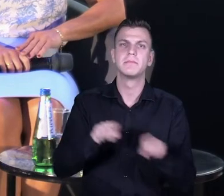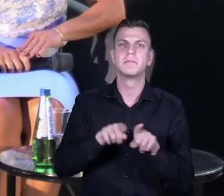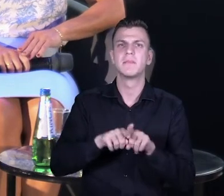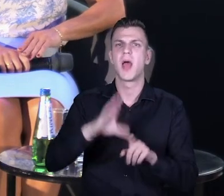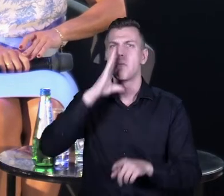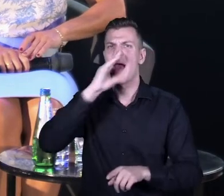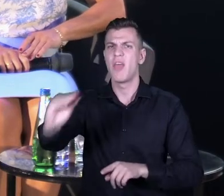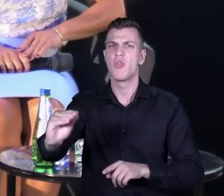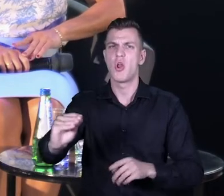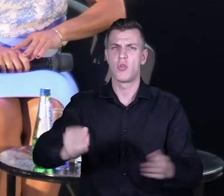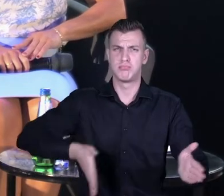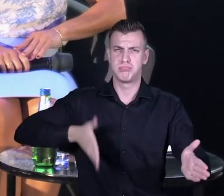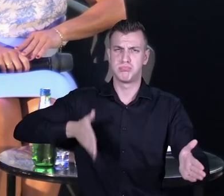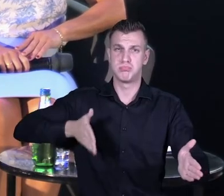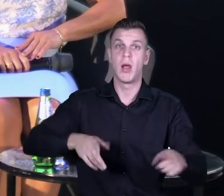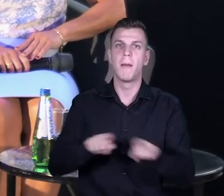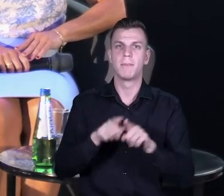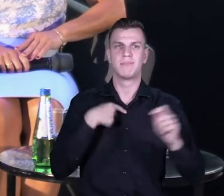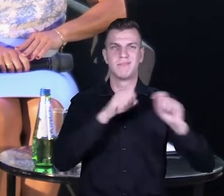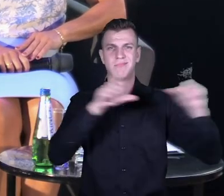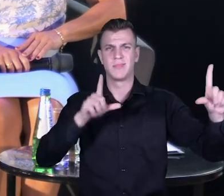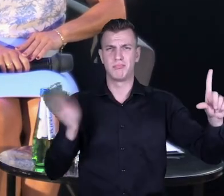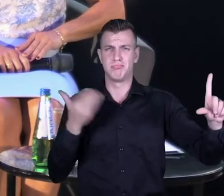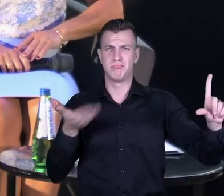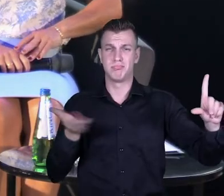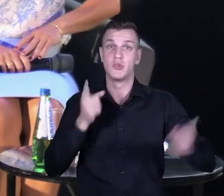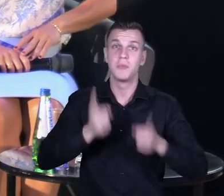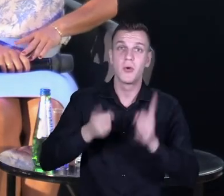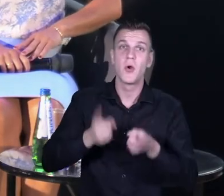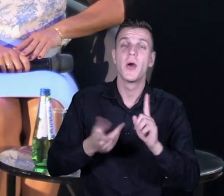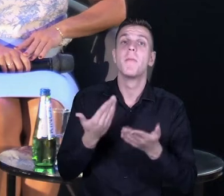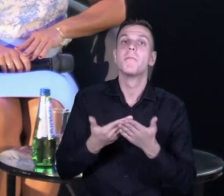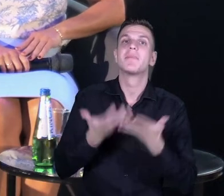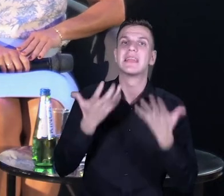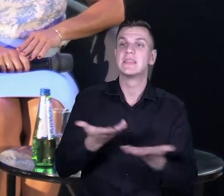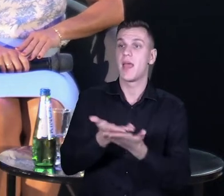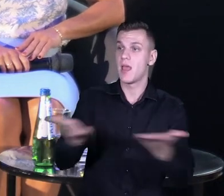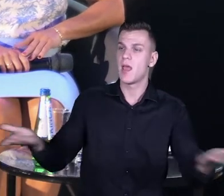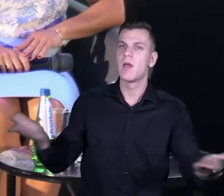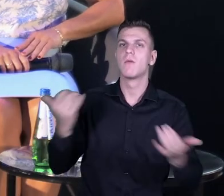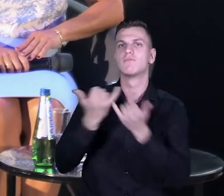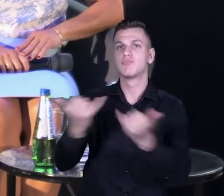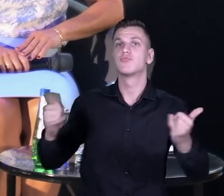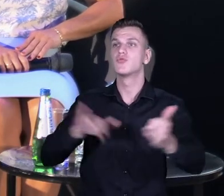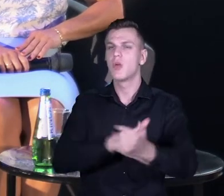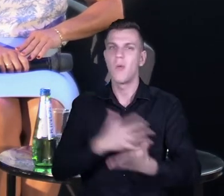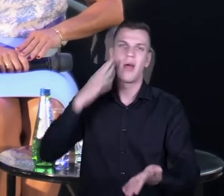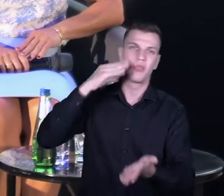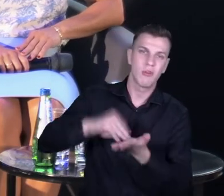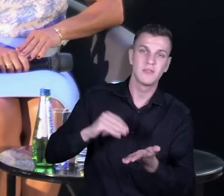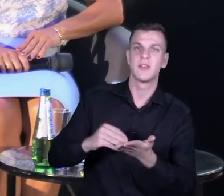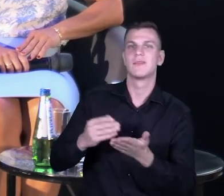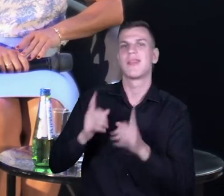pendolino, zależało mi na tym, żeby pokazać różnorodne doświadczenia naszych szkół, naszych nauczycieli,